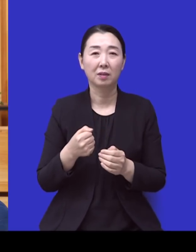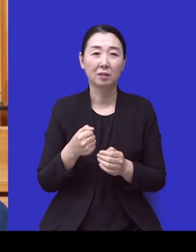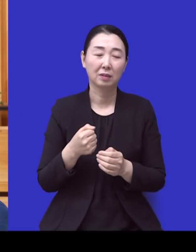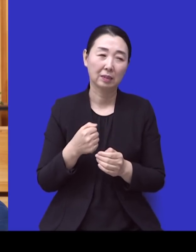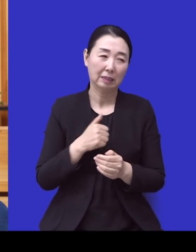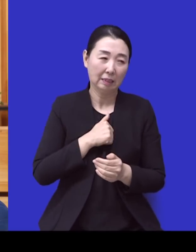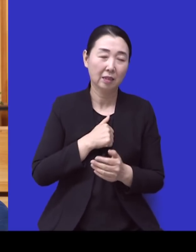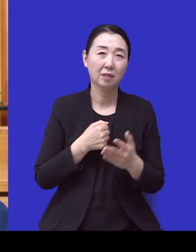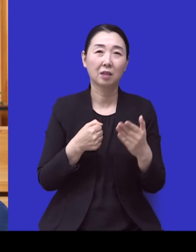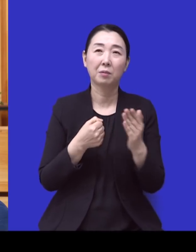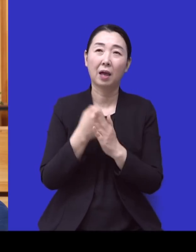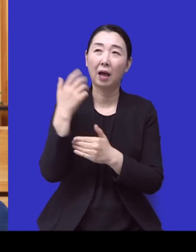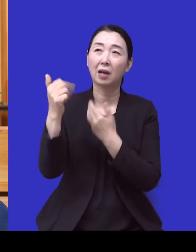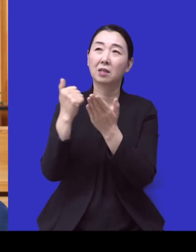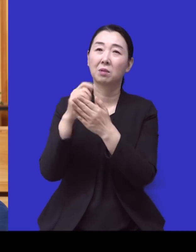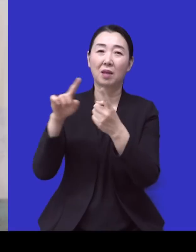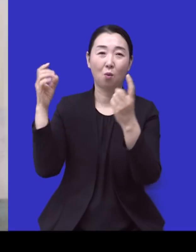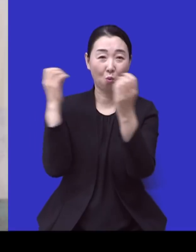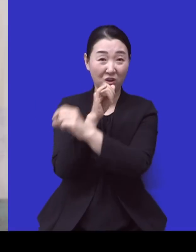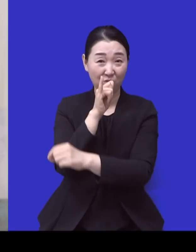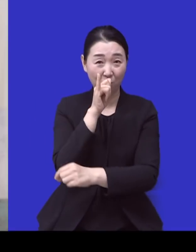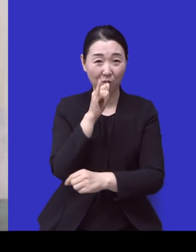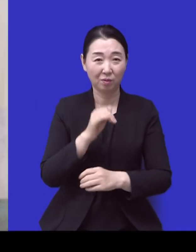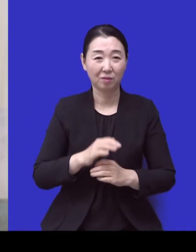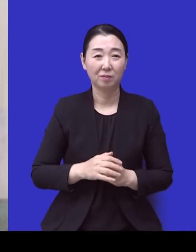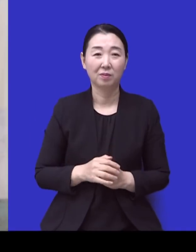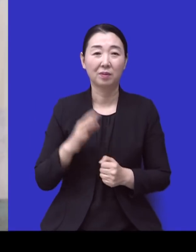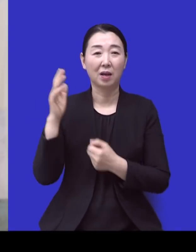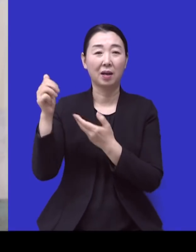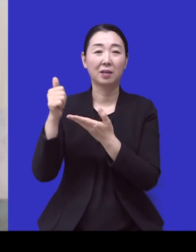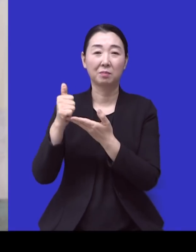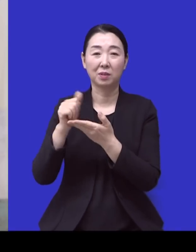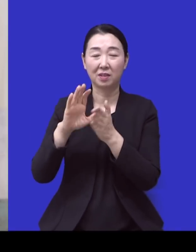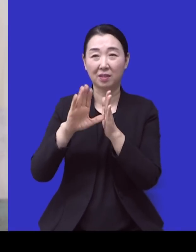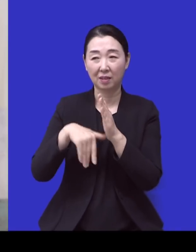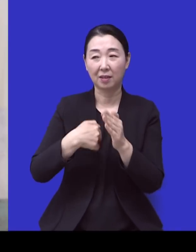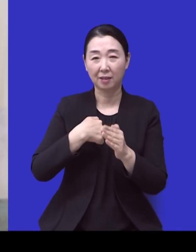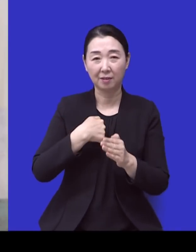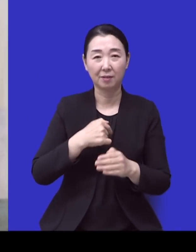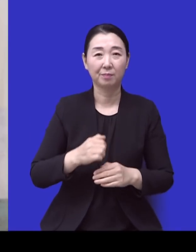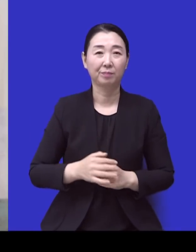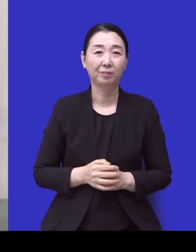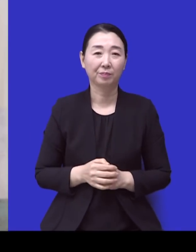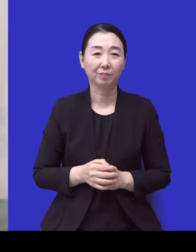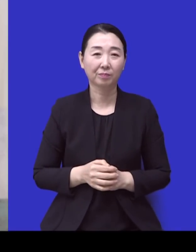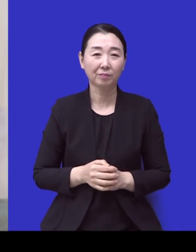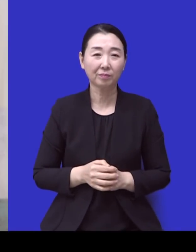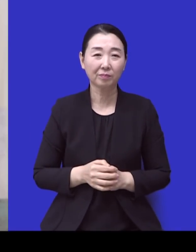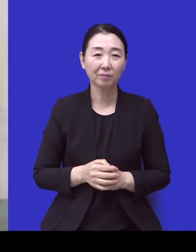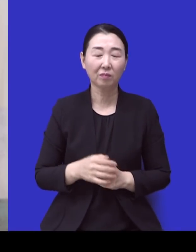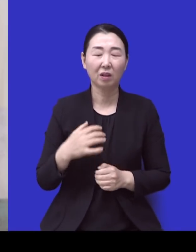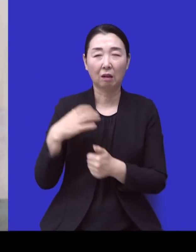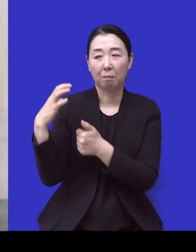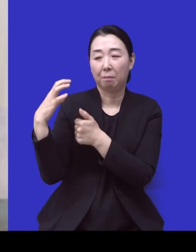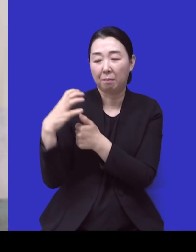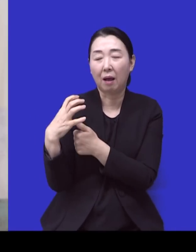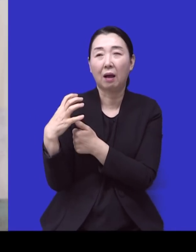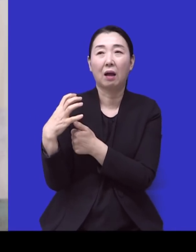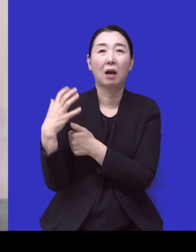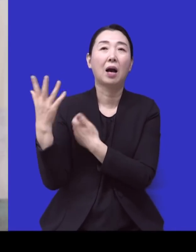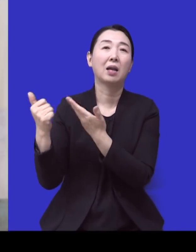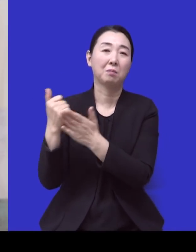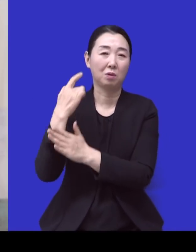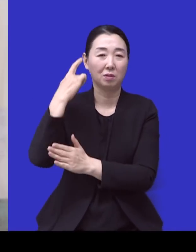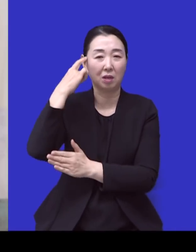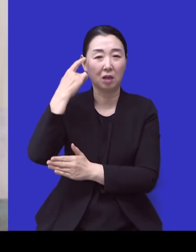좀 오해도 있으셨겠네요. 네, 맞아요. 하나님은 그때 당시 저한테는 네. 저를 되게 옥죄는 분이라고 생각을 했어요.